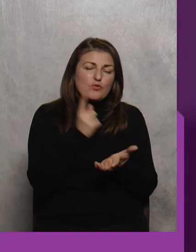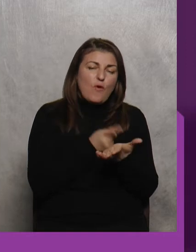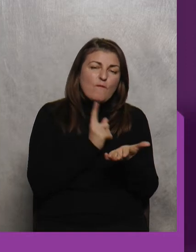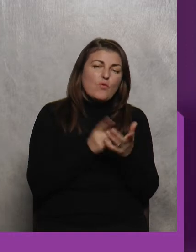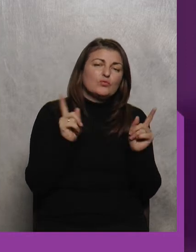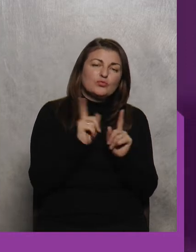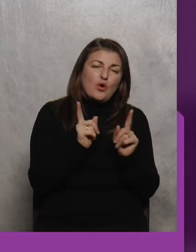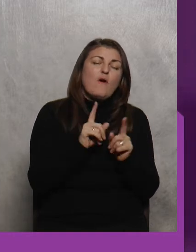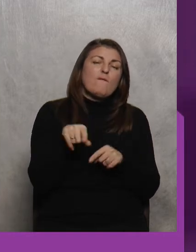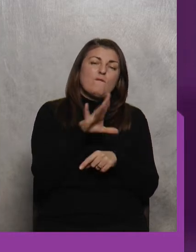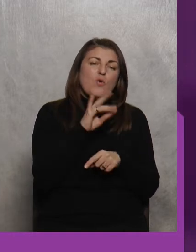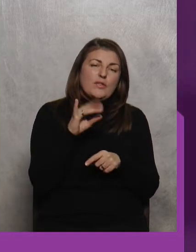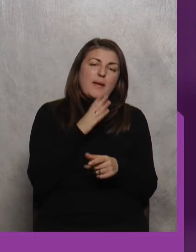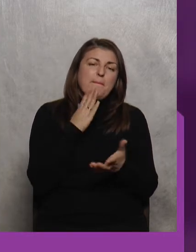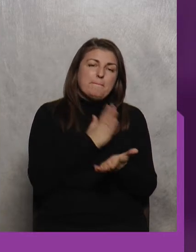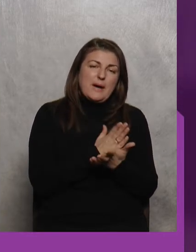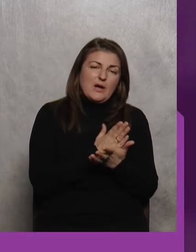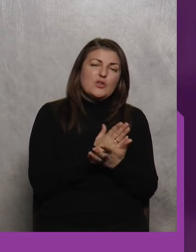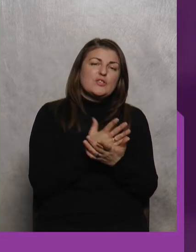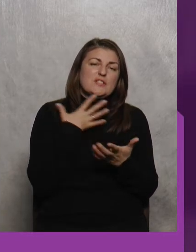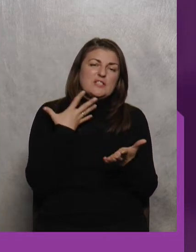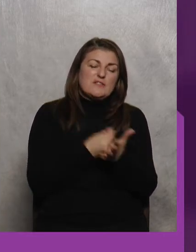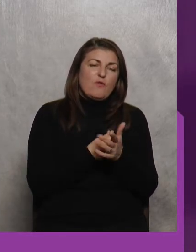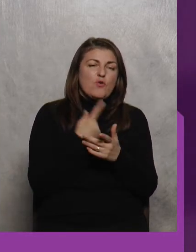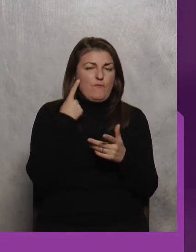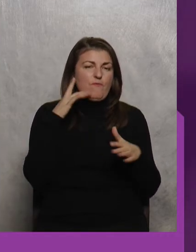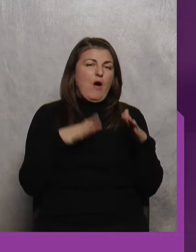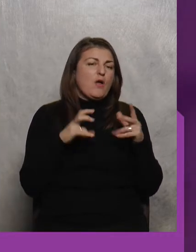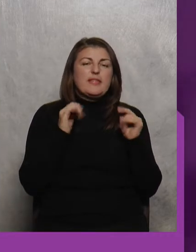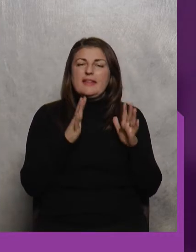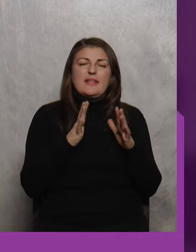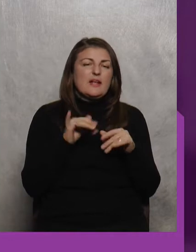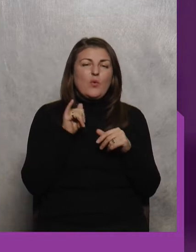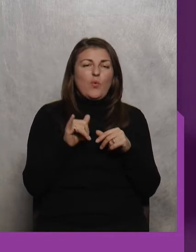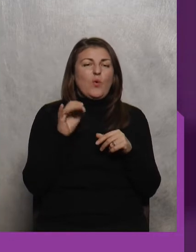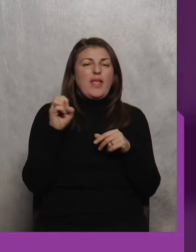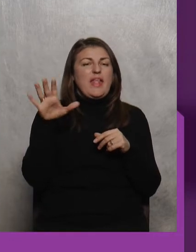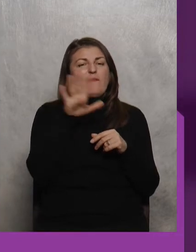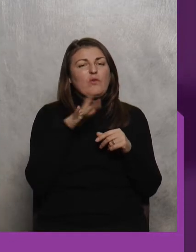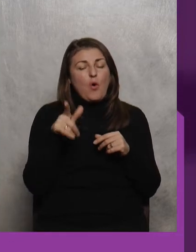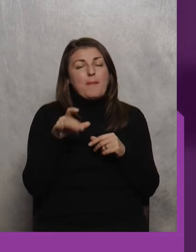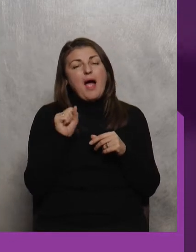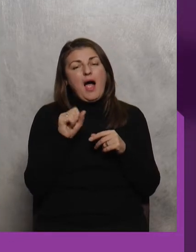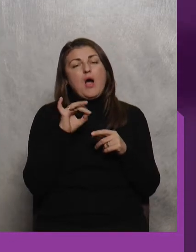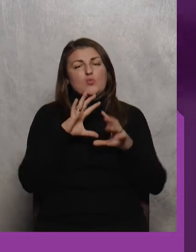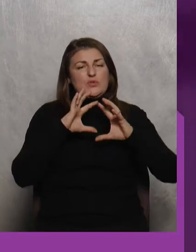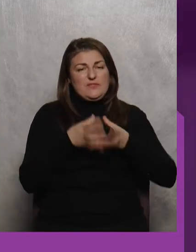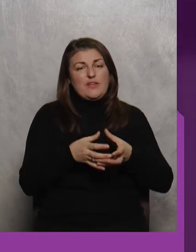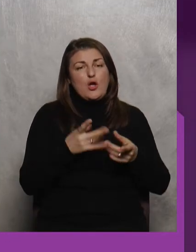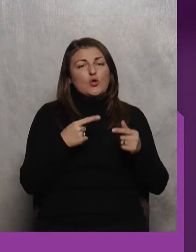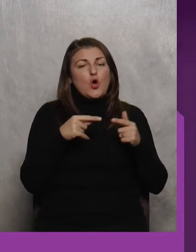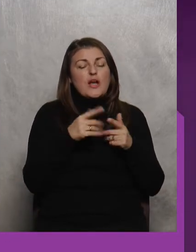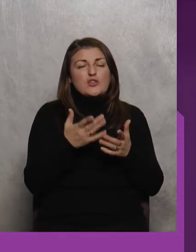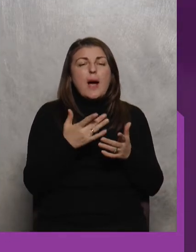доводять, що вони мають свою вагу не тільки у Європі, а і у світі. До речі,